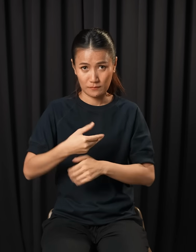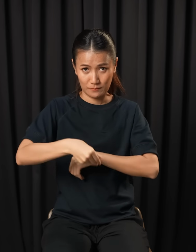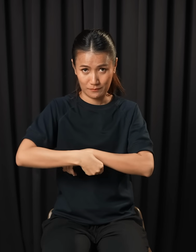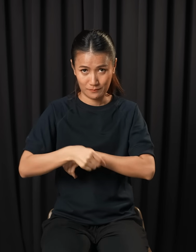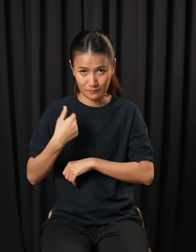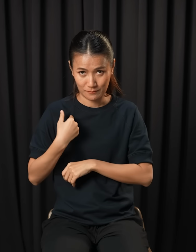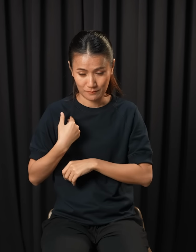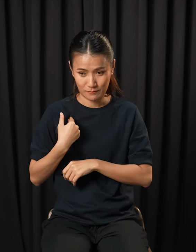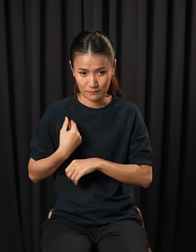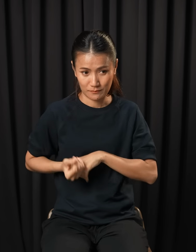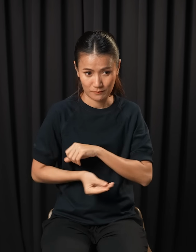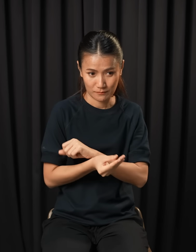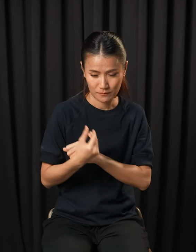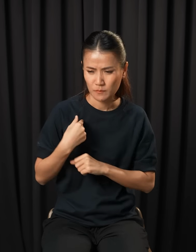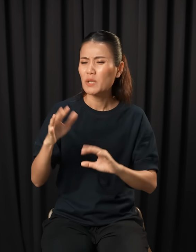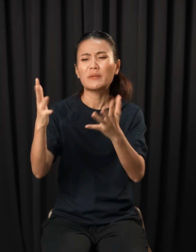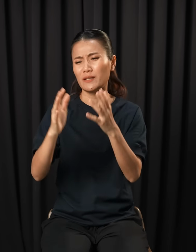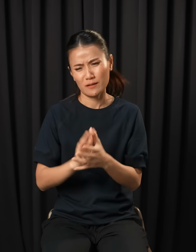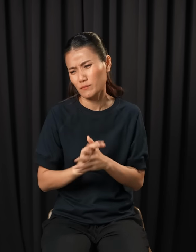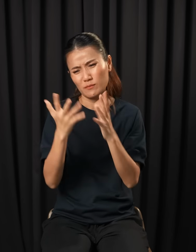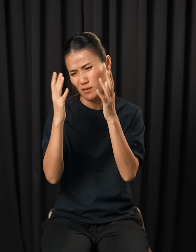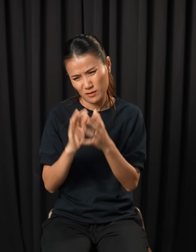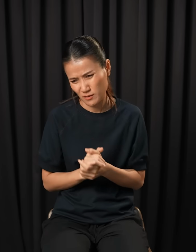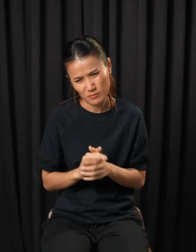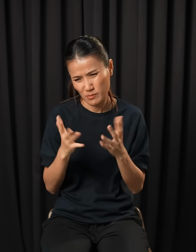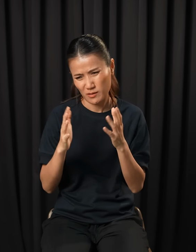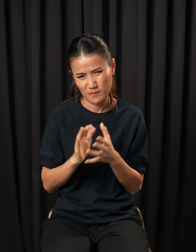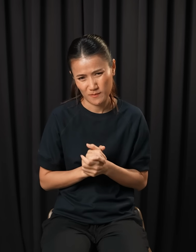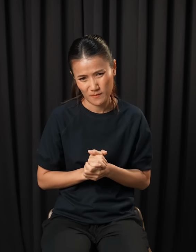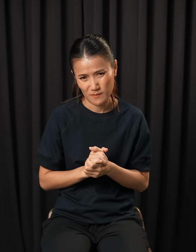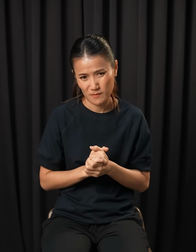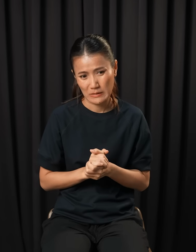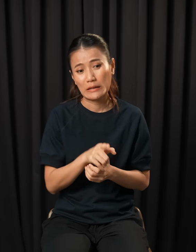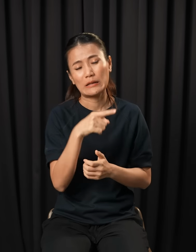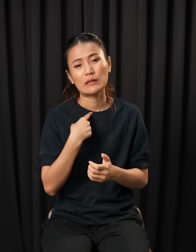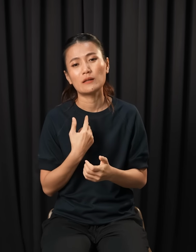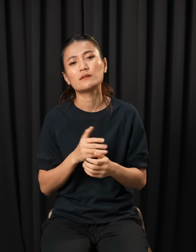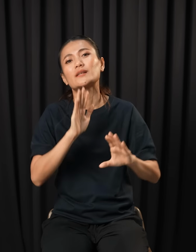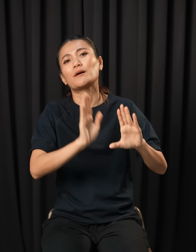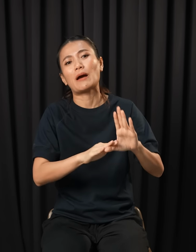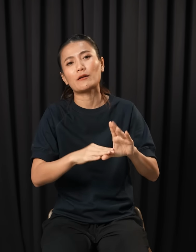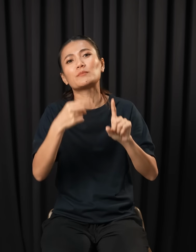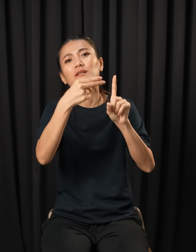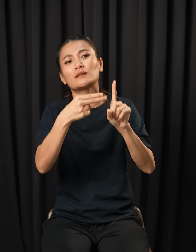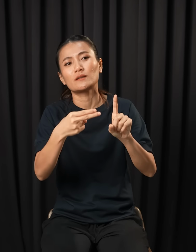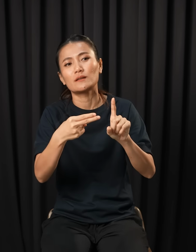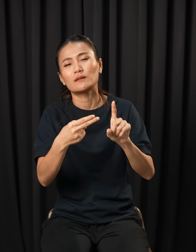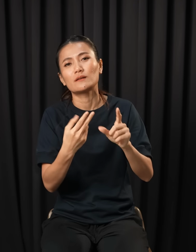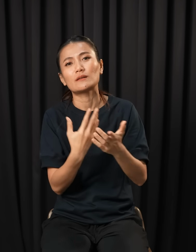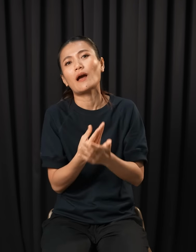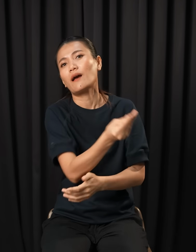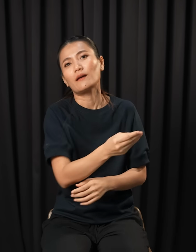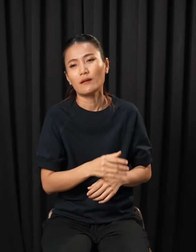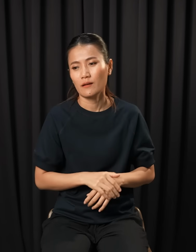ต้องลงขันไหม ไม่มีครับ ไม่มีเสียตังค์แม้แต่บาท ไม่มีลงขันไม่มีมรดกทางการเมืองไม่ใช่ว่าพ่อลงมาแล้วให้ลูกขึ้นแทน